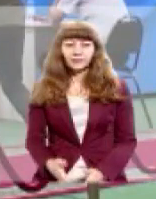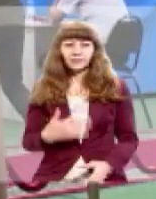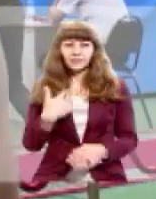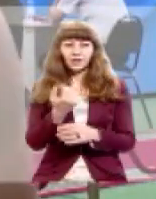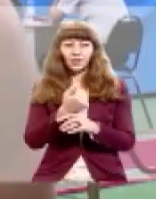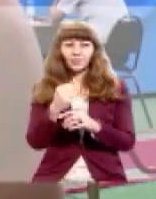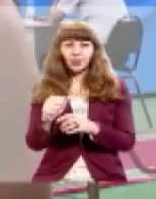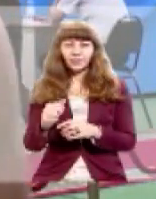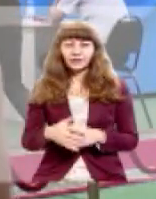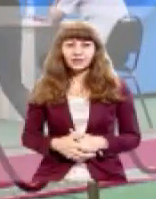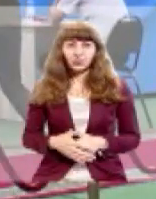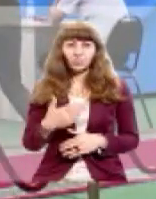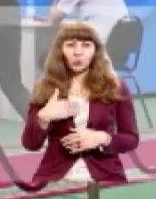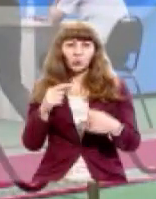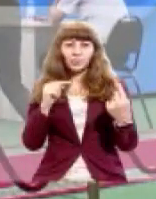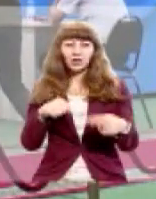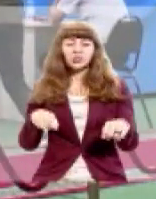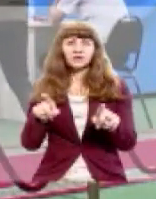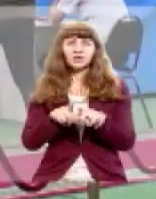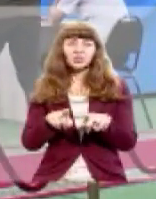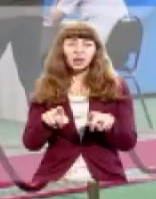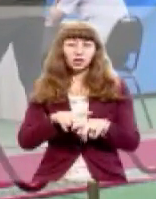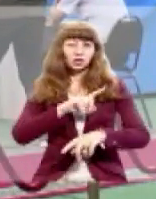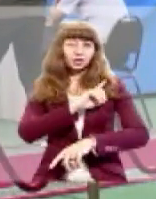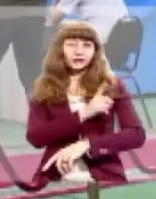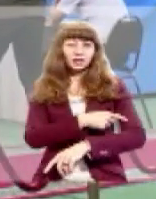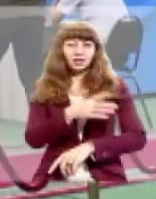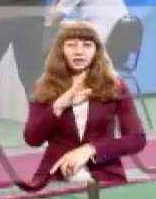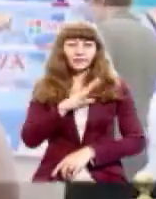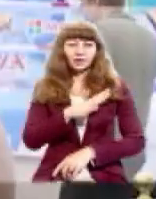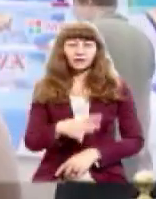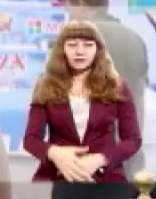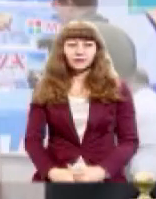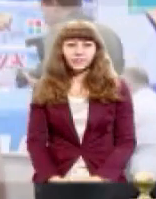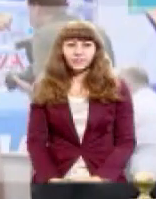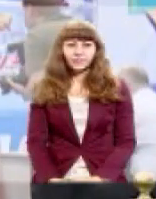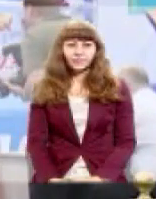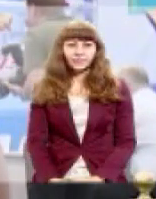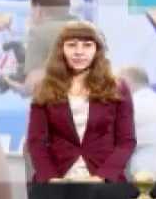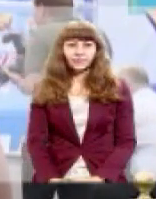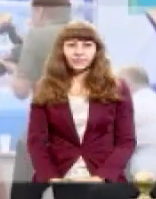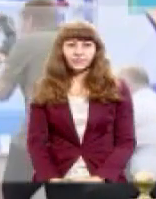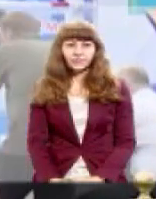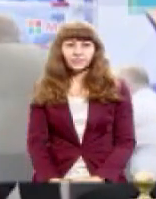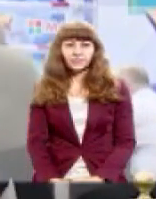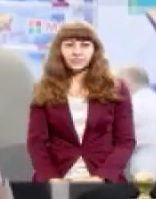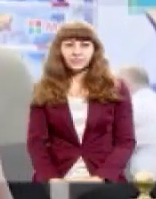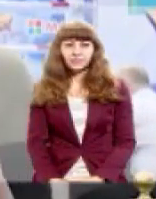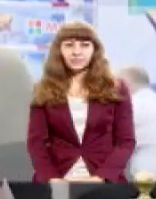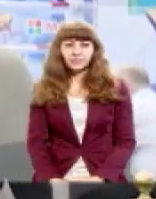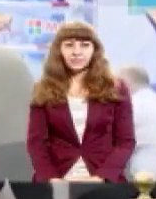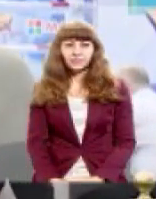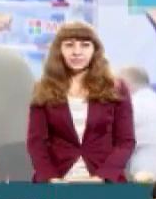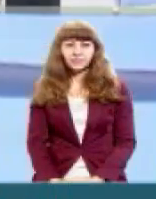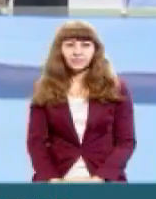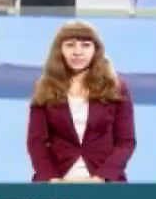болған. Сол шеберлігім арқылы мен сол жеңіске жеттім. Екінші кездесу одан да мықтырақ